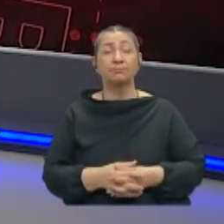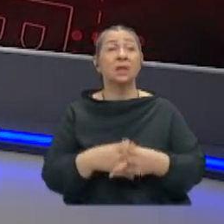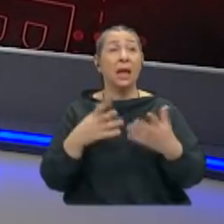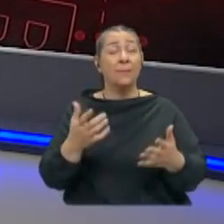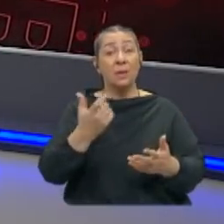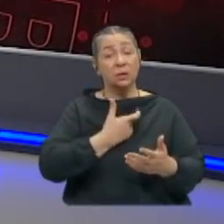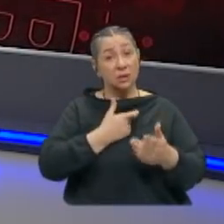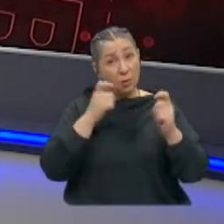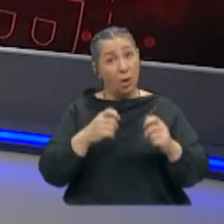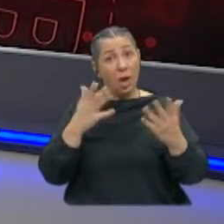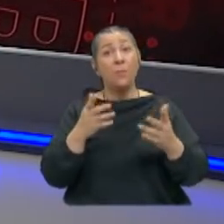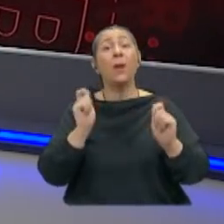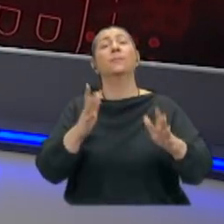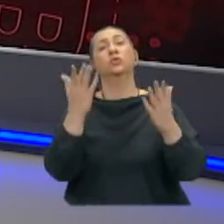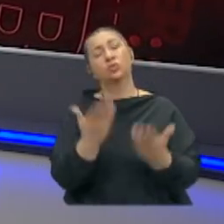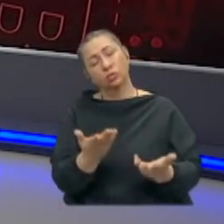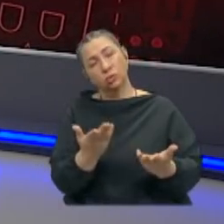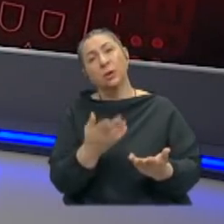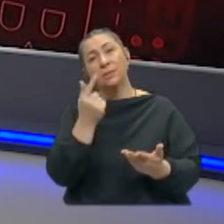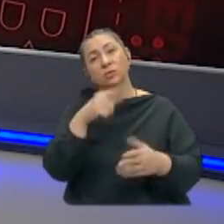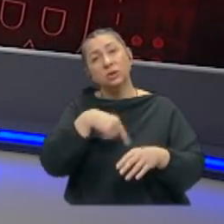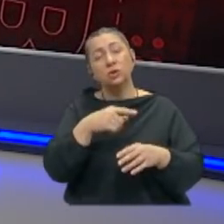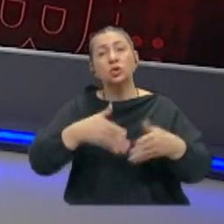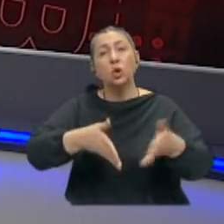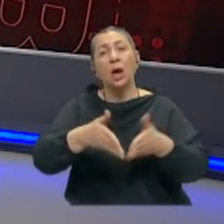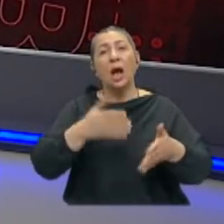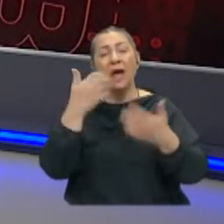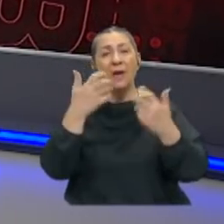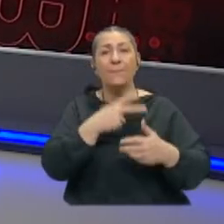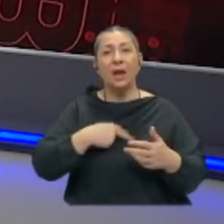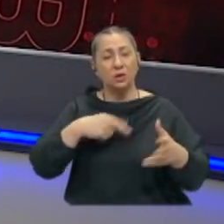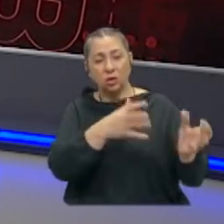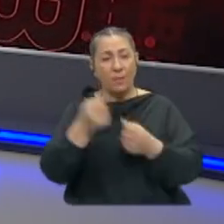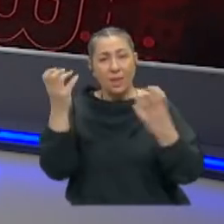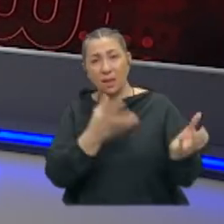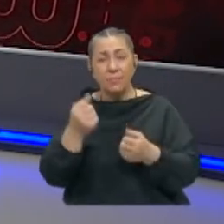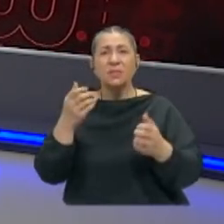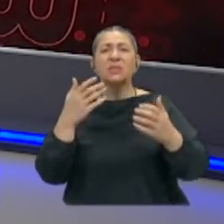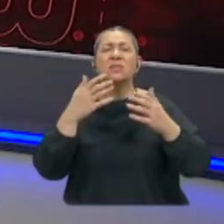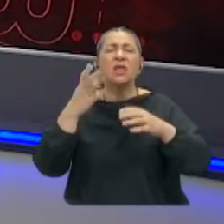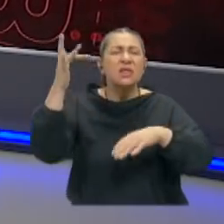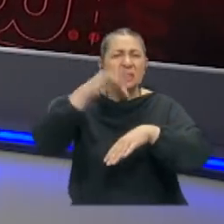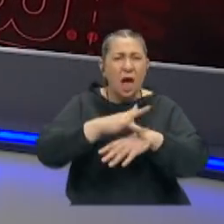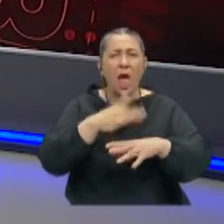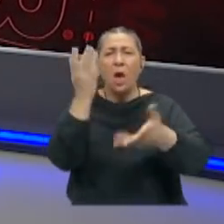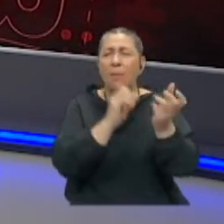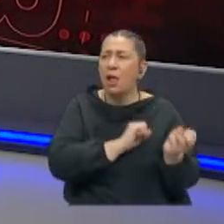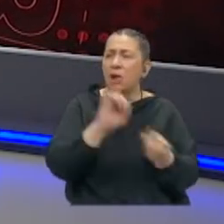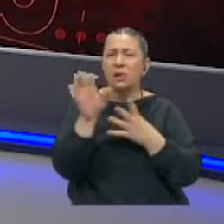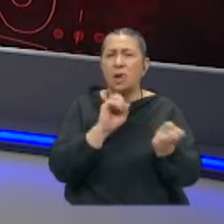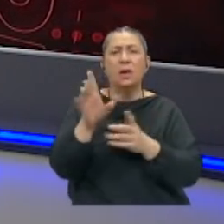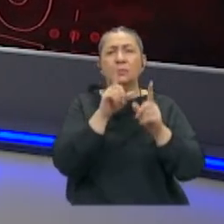Hem yasa yapıyor hem uygulamıyorsunuz. Bir süredir sokak hayvanlarının belediyelerce toplanıp dağlara, ormanlara atılmasına